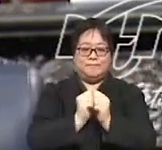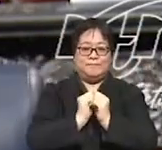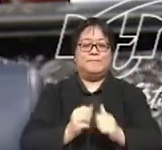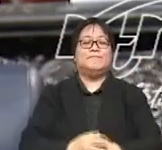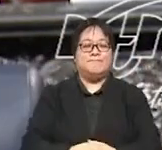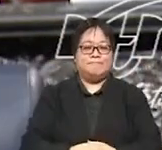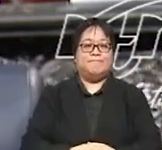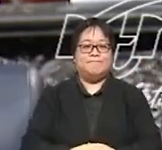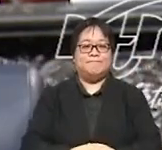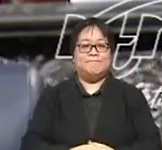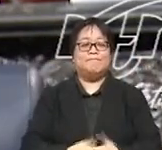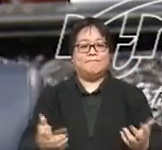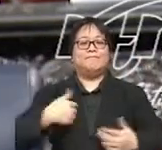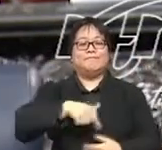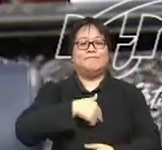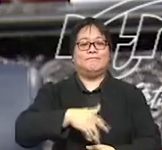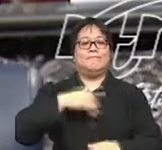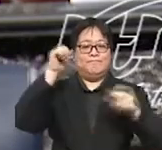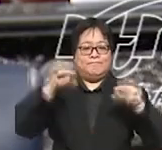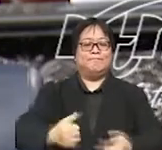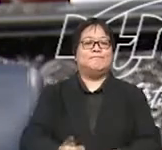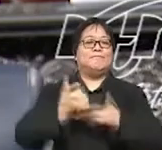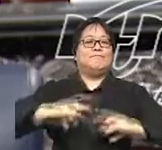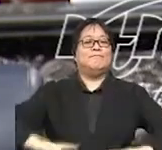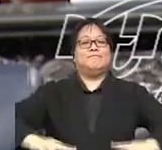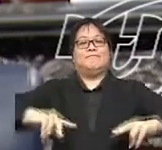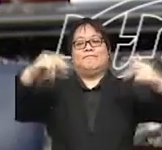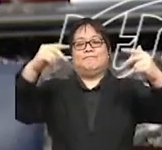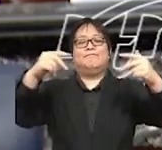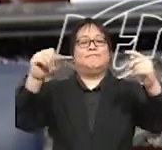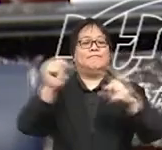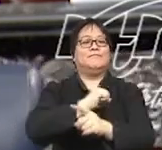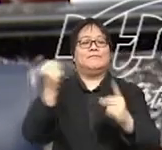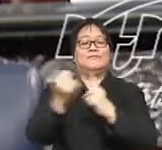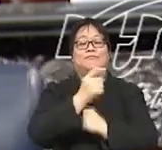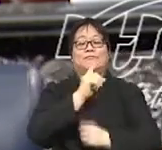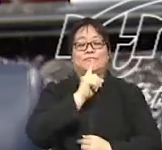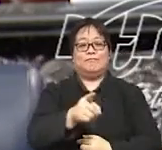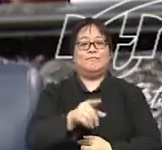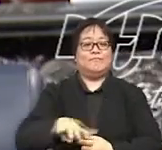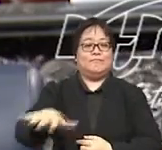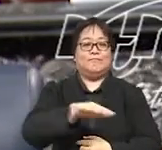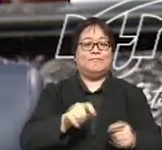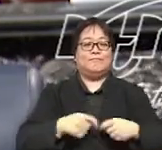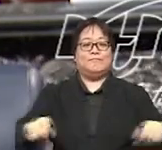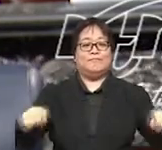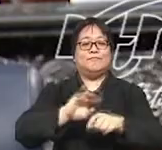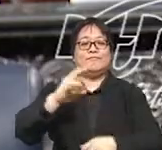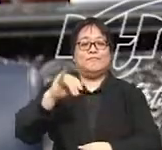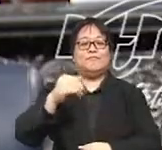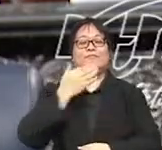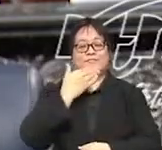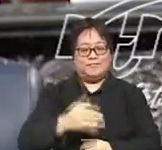untuk tujuan inilah yang kita ya seakan dapat adegan 10 keadaan sebenarnya on the ground di Tasik City ini masih